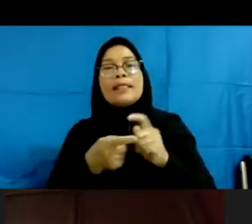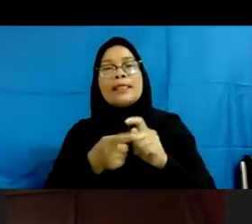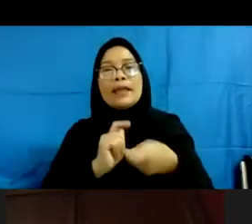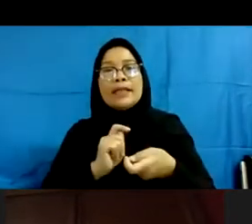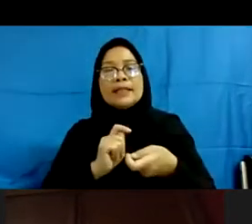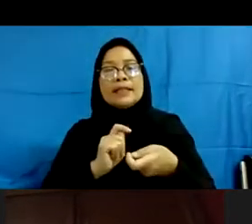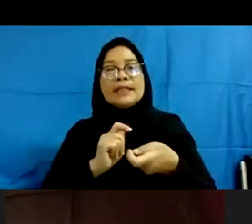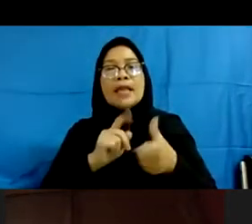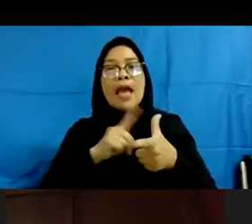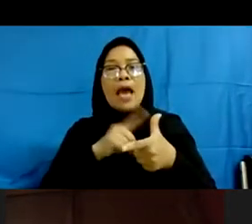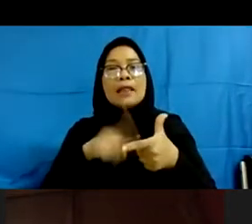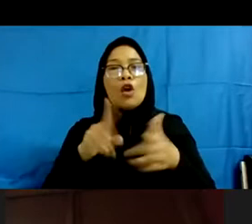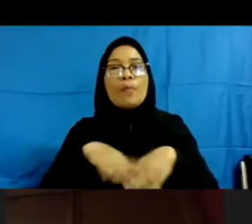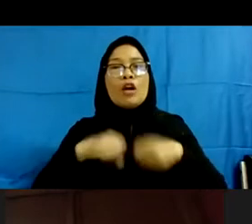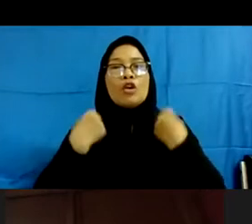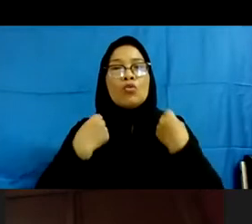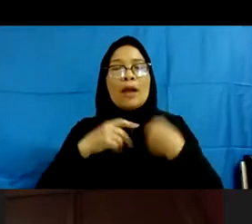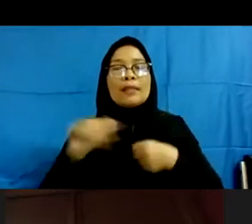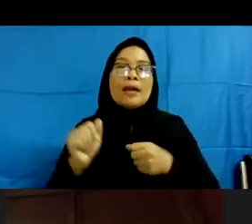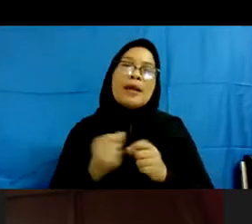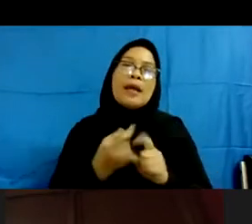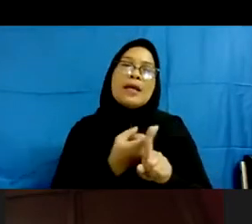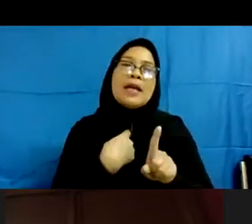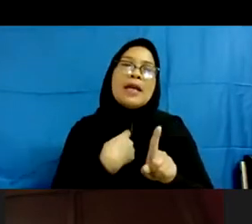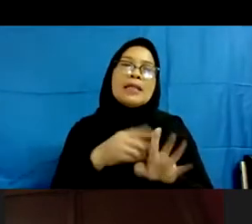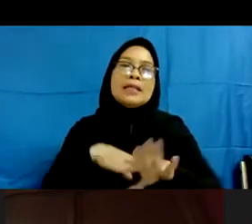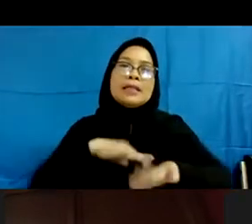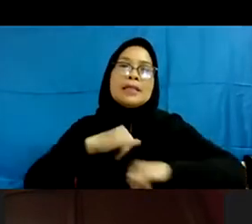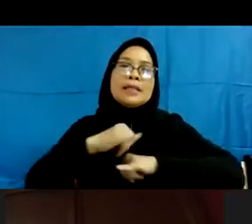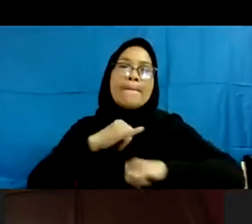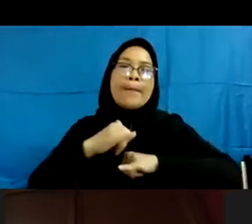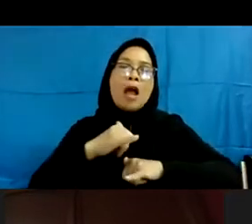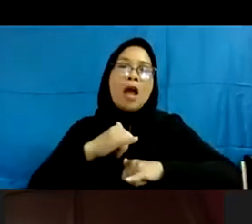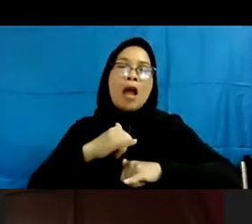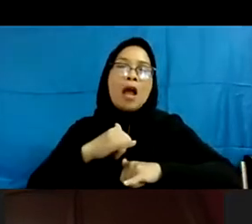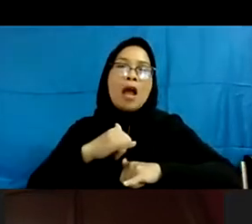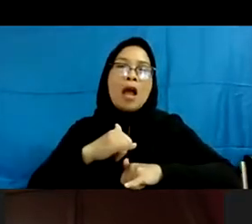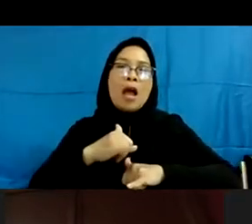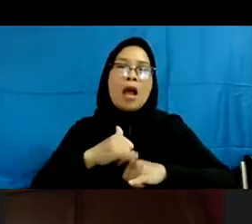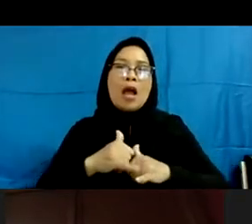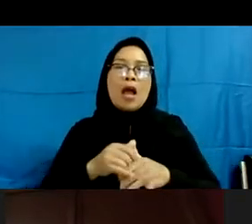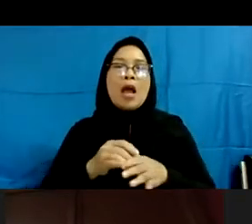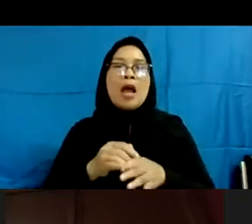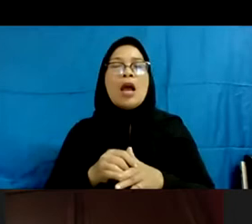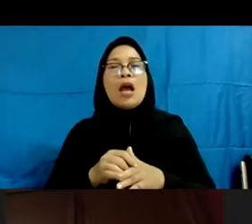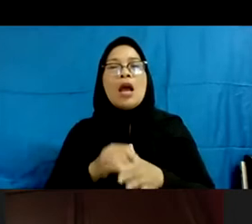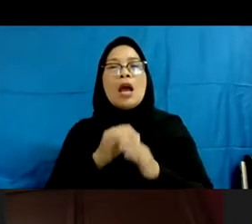juga penguatan dari sesama mungkin para instruktur ya, atau